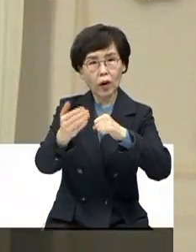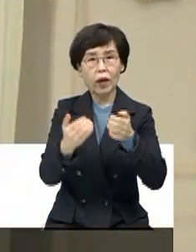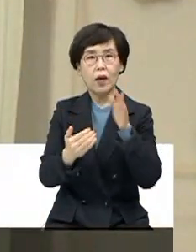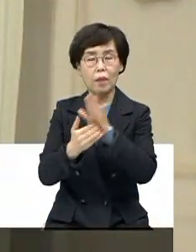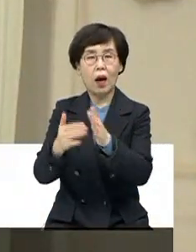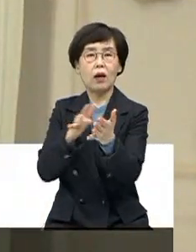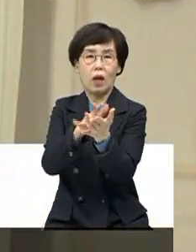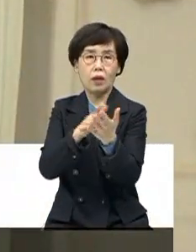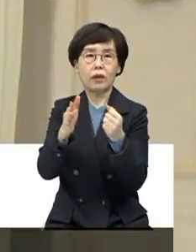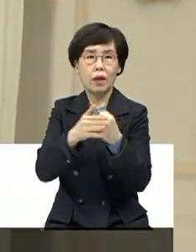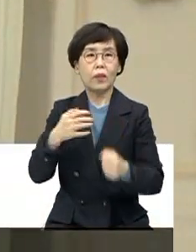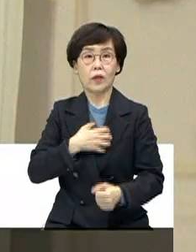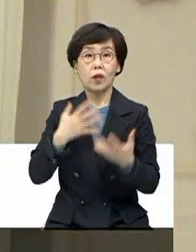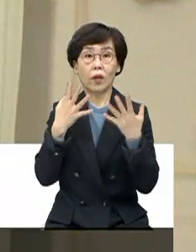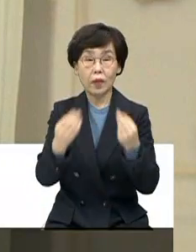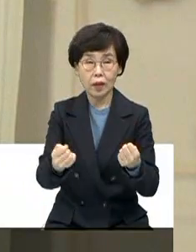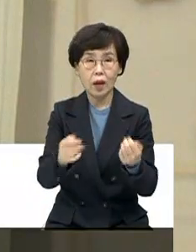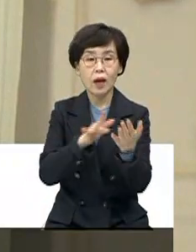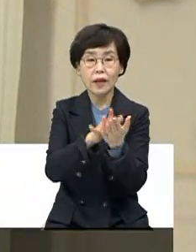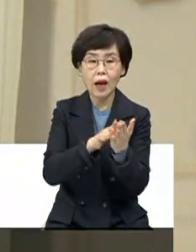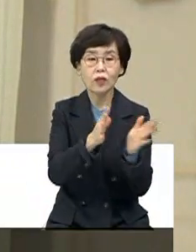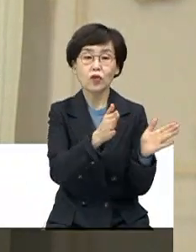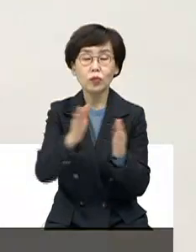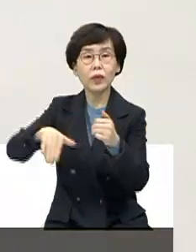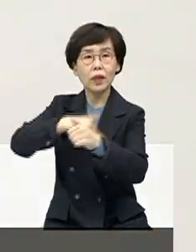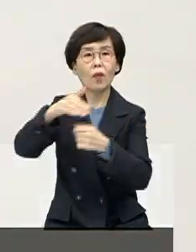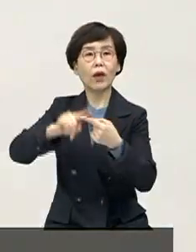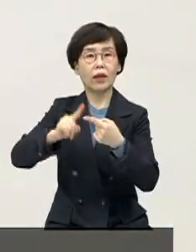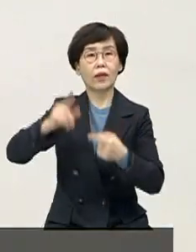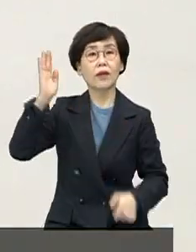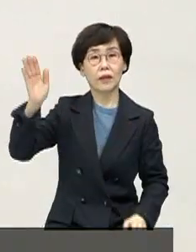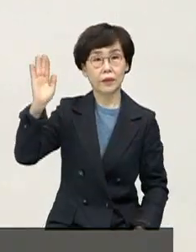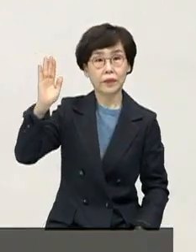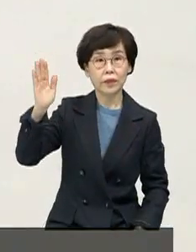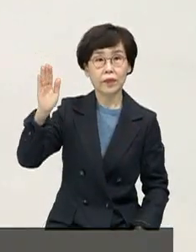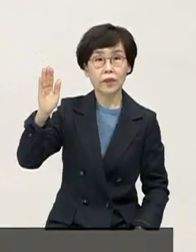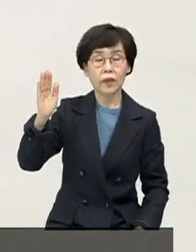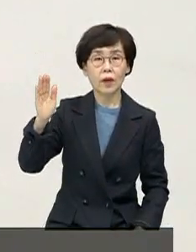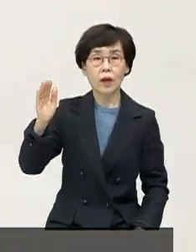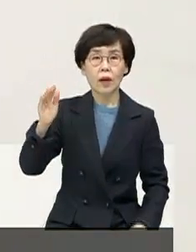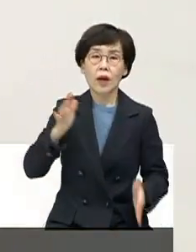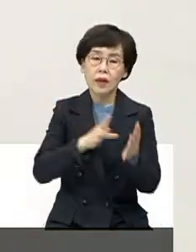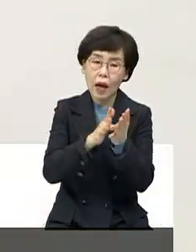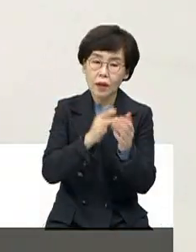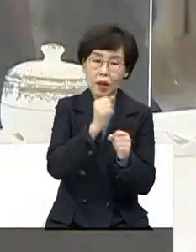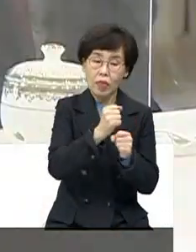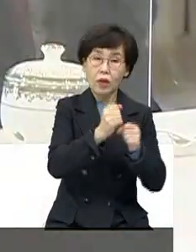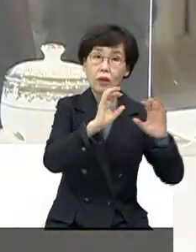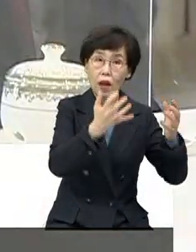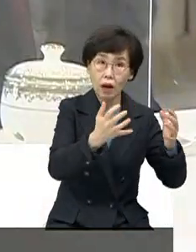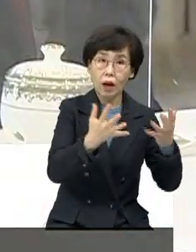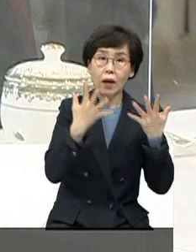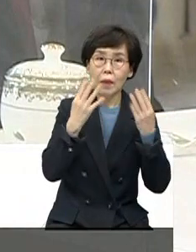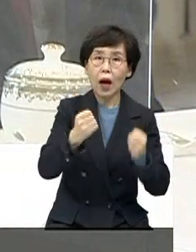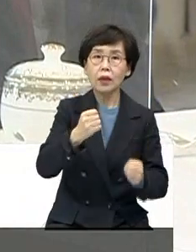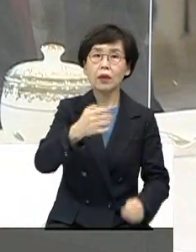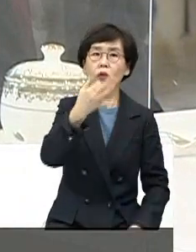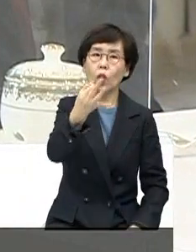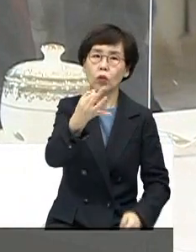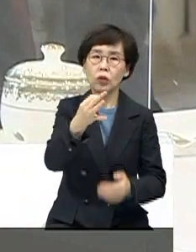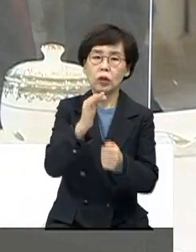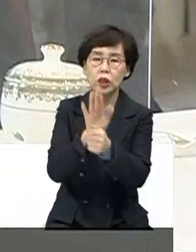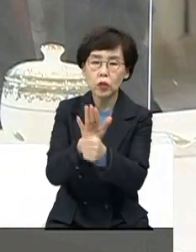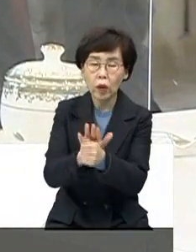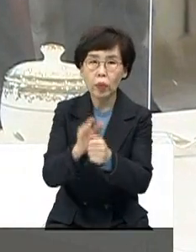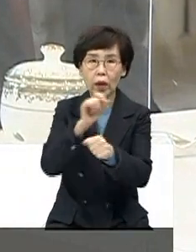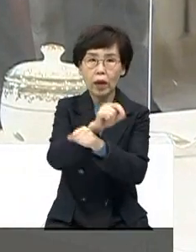걱정들이 많다며 백신 확보 상황을 언급했습니다. 문 대통령은 백신 생산국들은 많은 재정적, 행정적